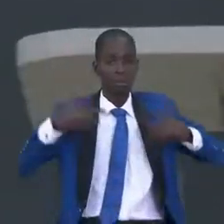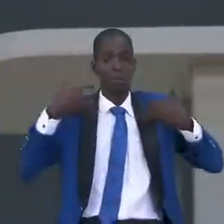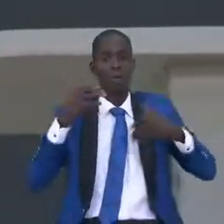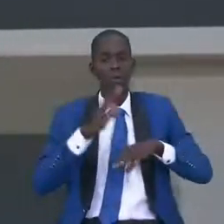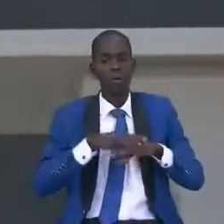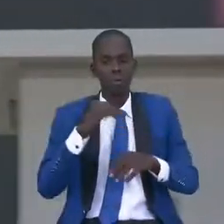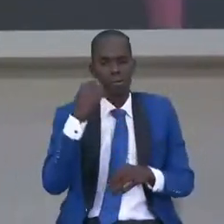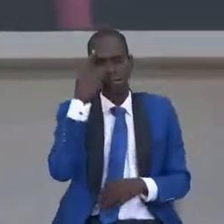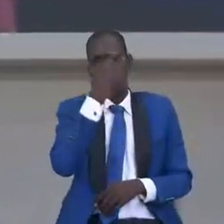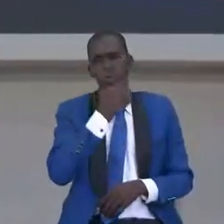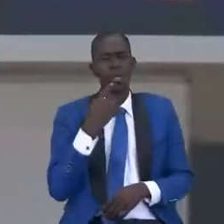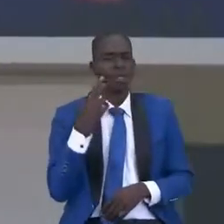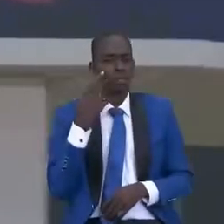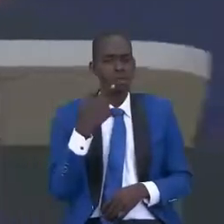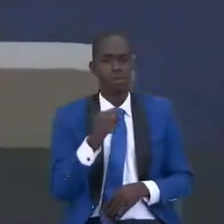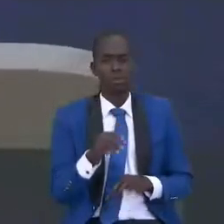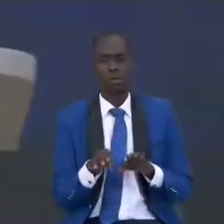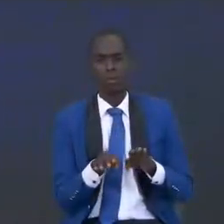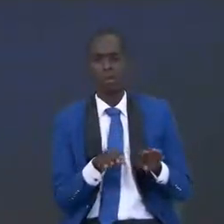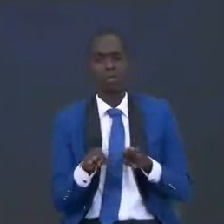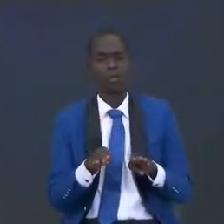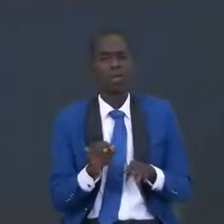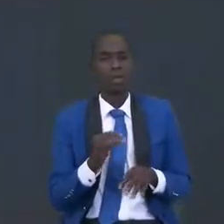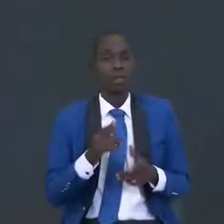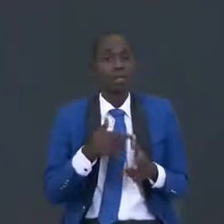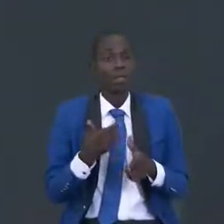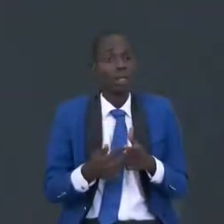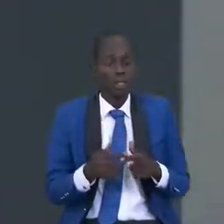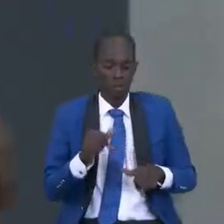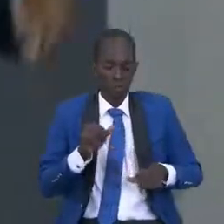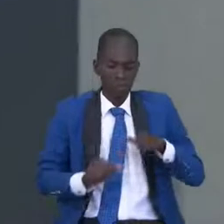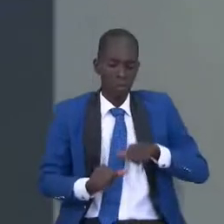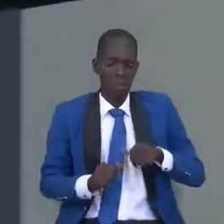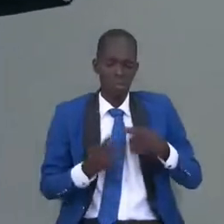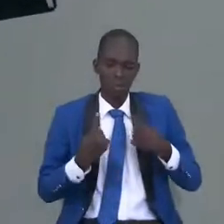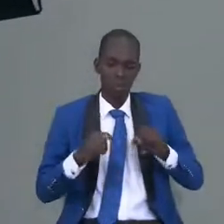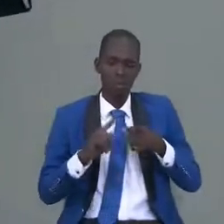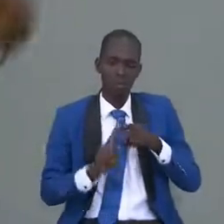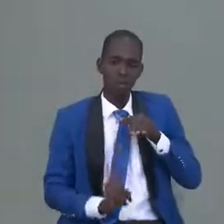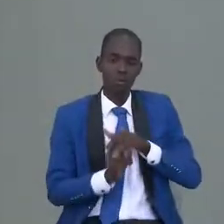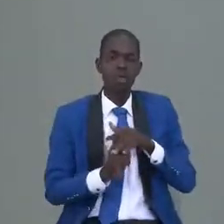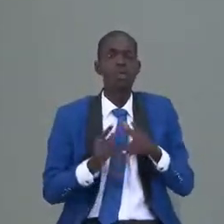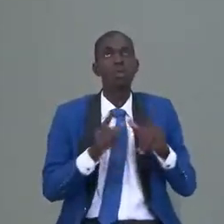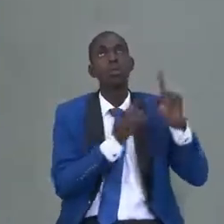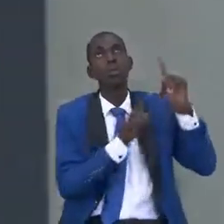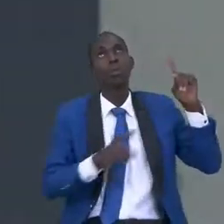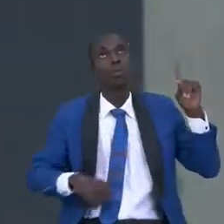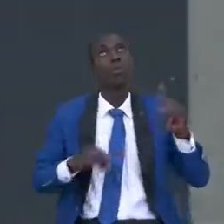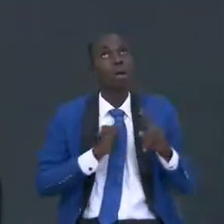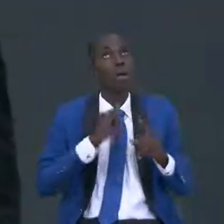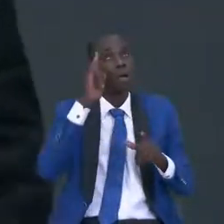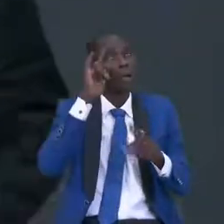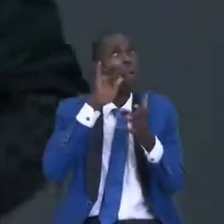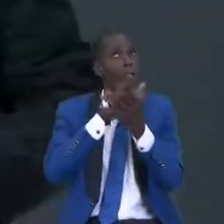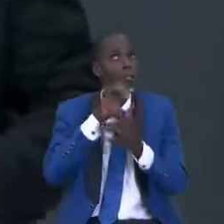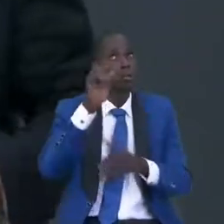yeux, et je vois leurs actions, l'incrédulité essaie de venir. Seigneur, je crois, mais viens au secours de